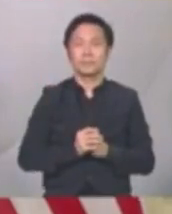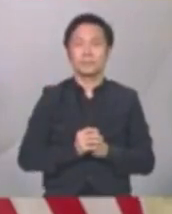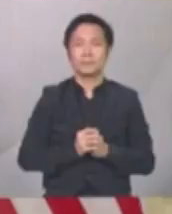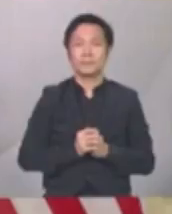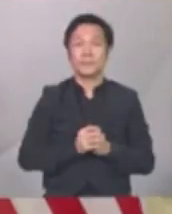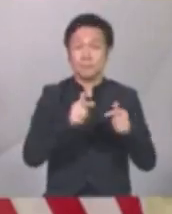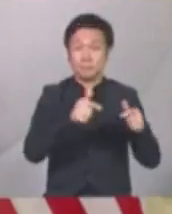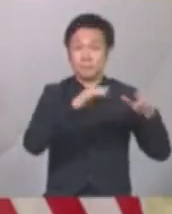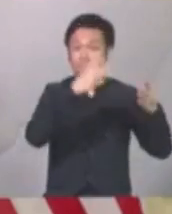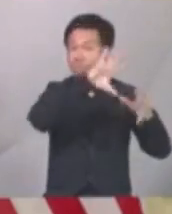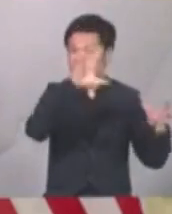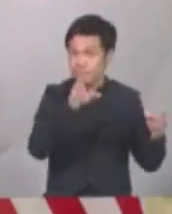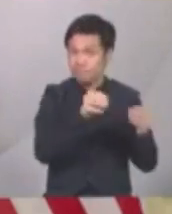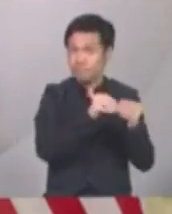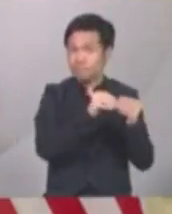tersebut,